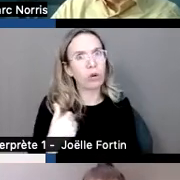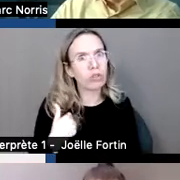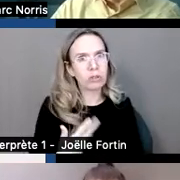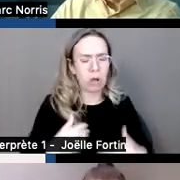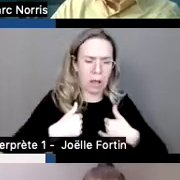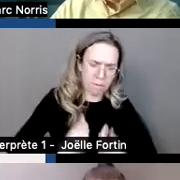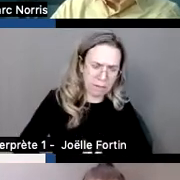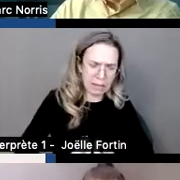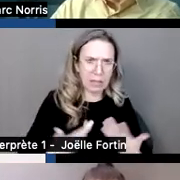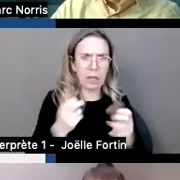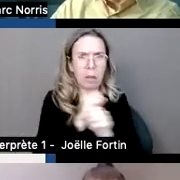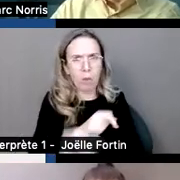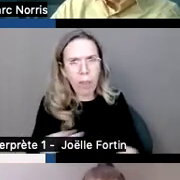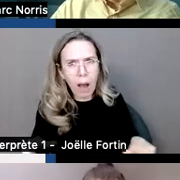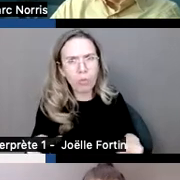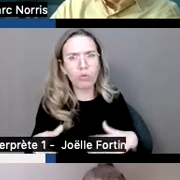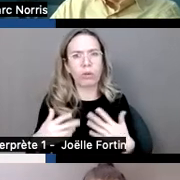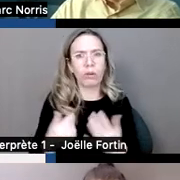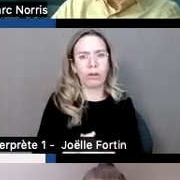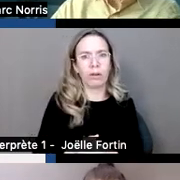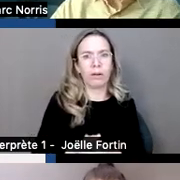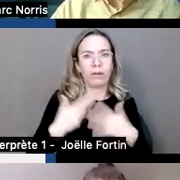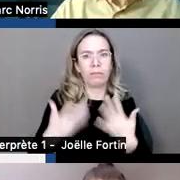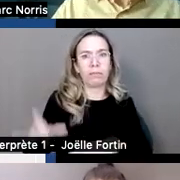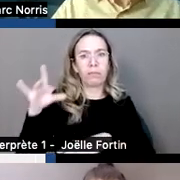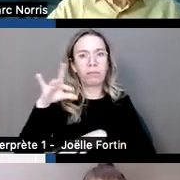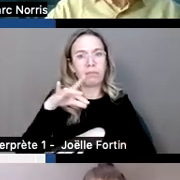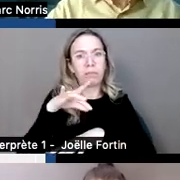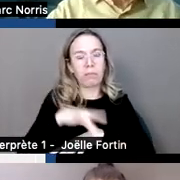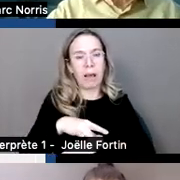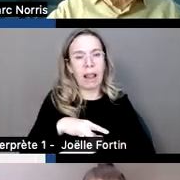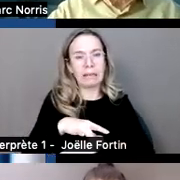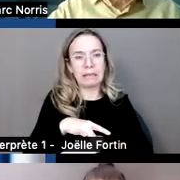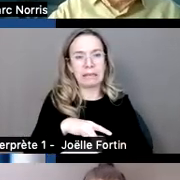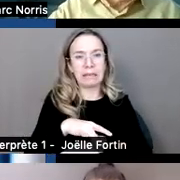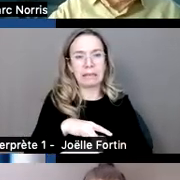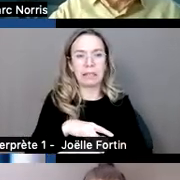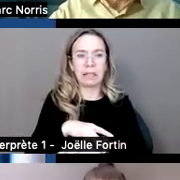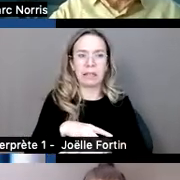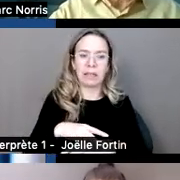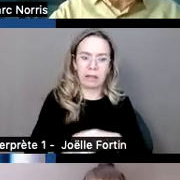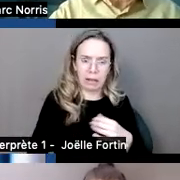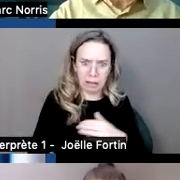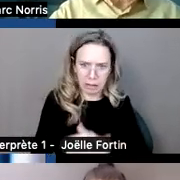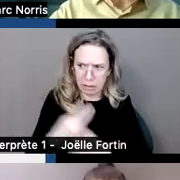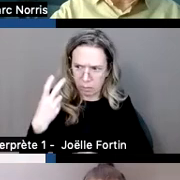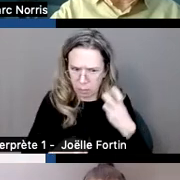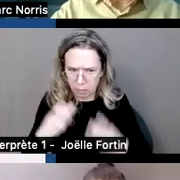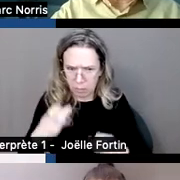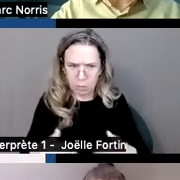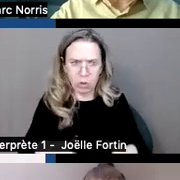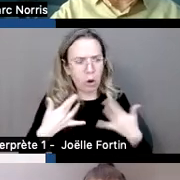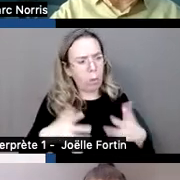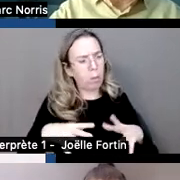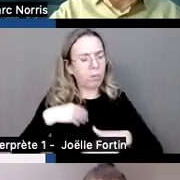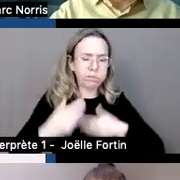fatigue, le burn-out, etc. Donc la maladie, les difficultés, on prend l'habitude de vivre